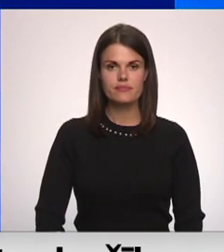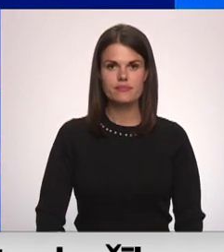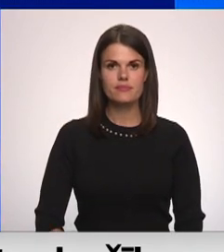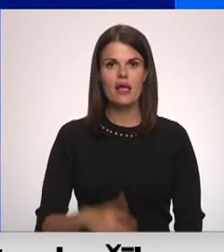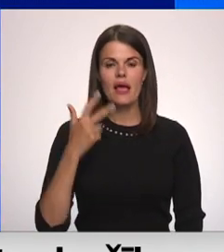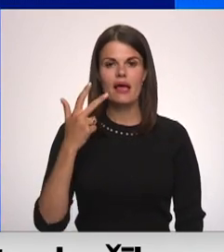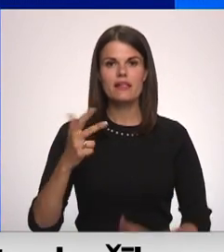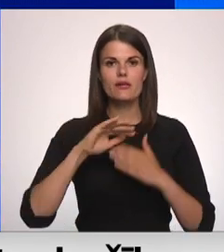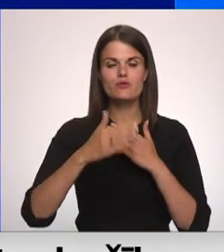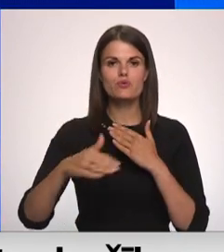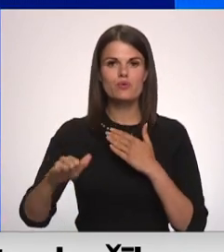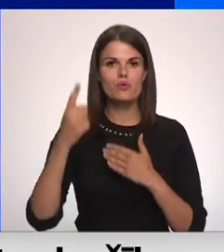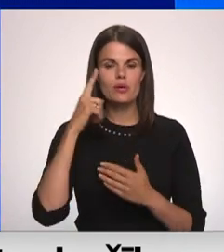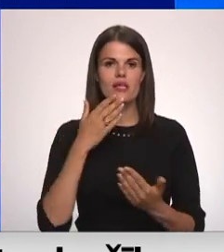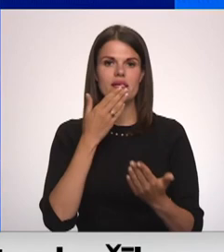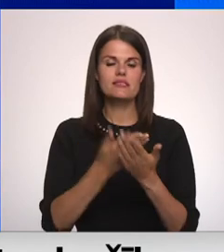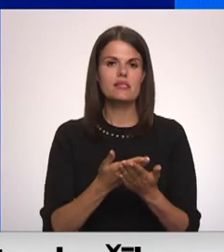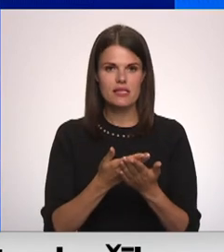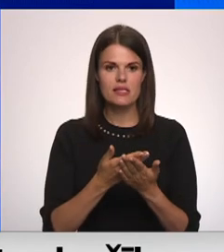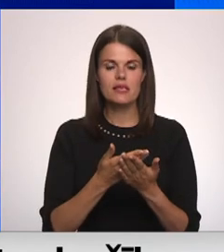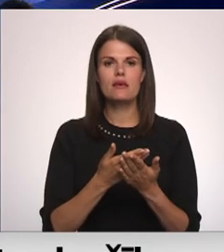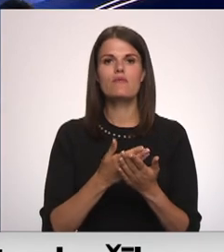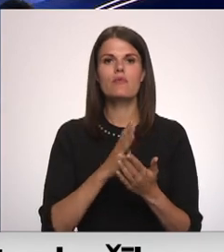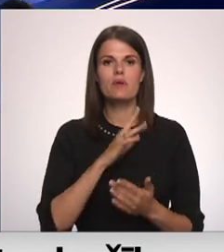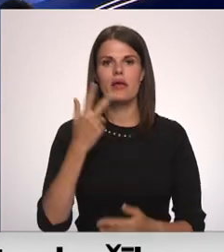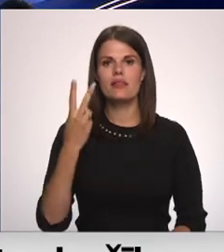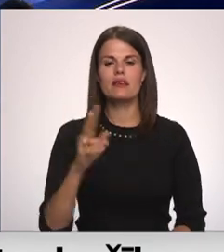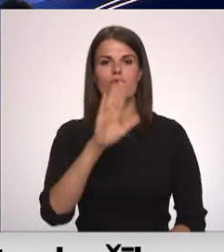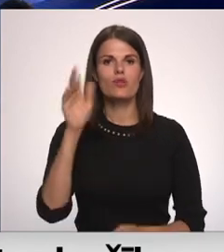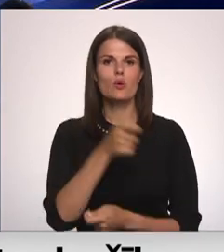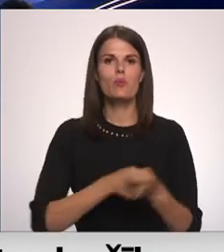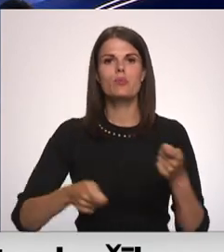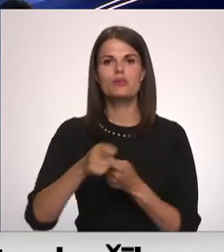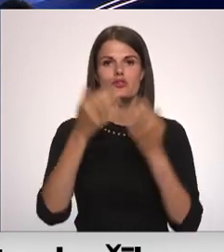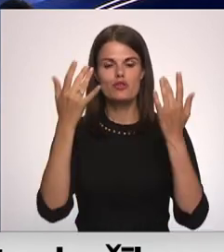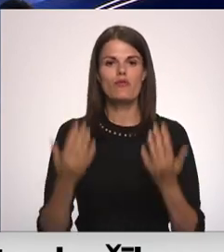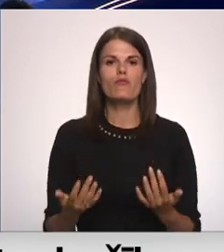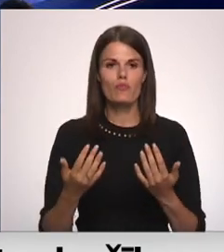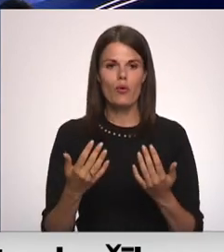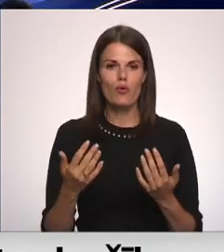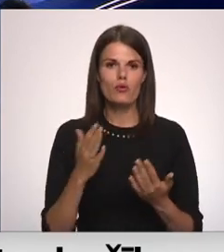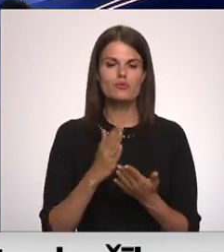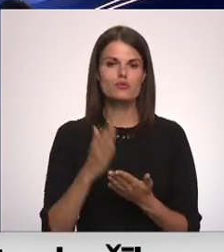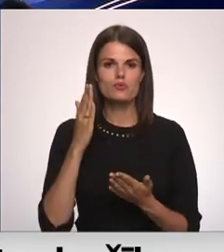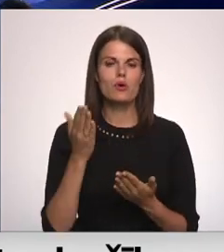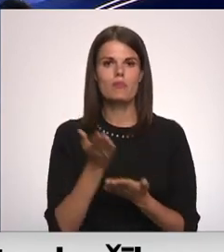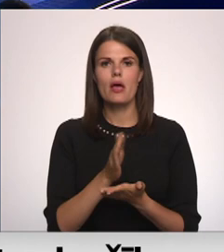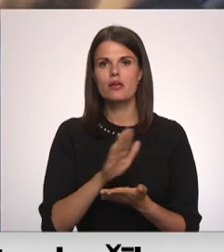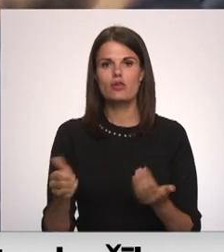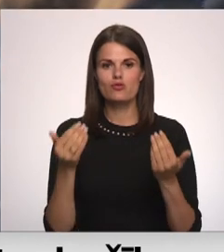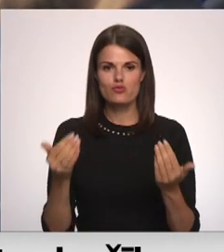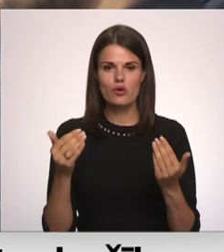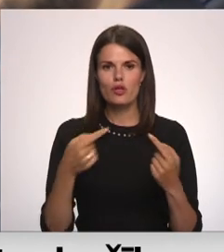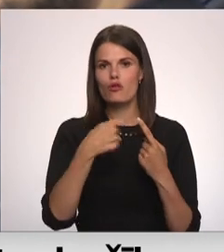Trīs jūru iniciatīvas samita Rīgā pavadīja arī divu dienu biznesa fórums, kurš noslēdzās šodien. Fórumā dažādi nozaru